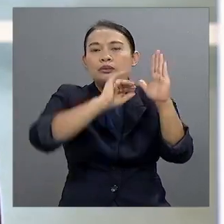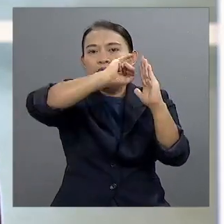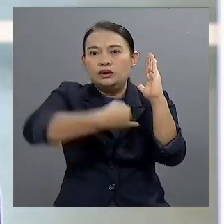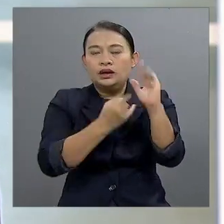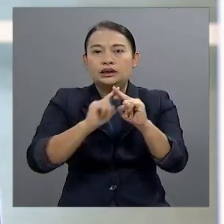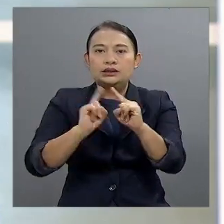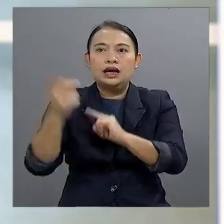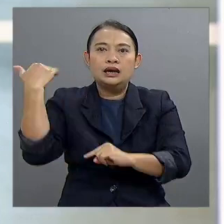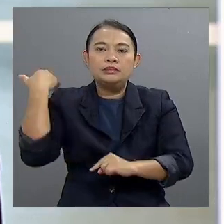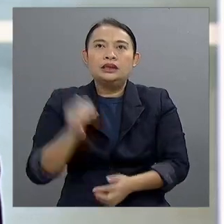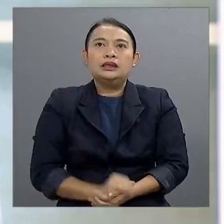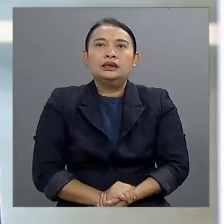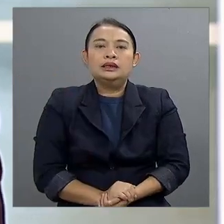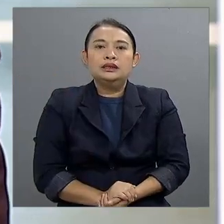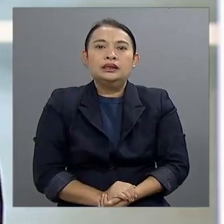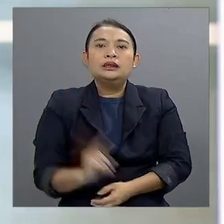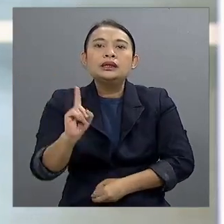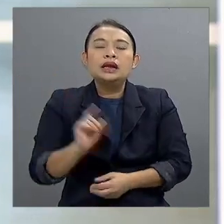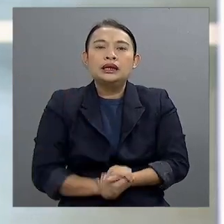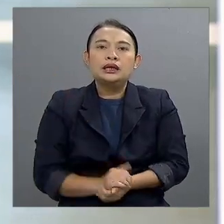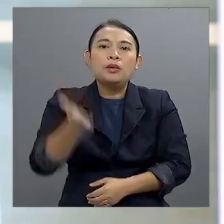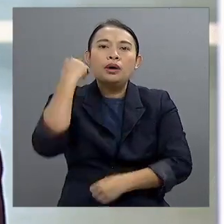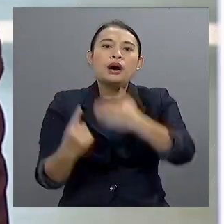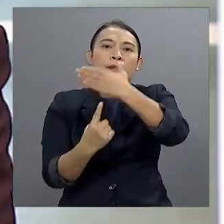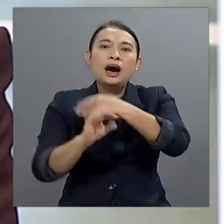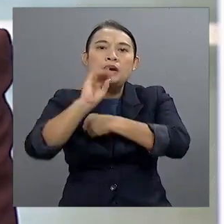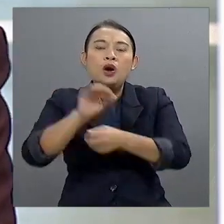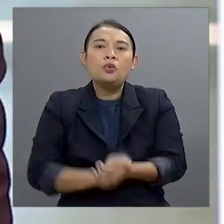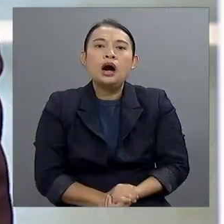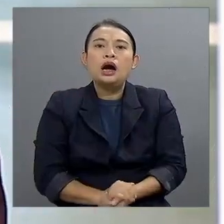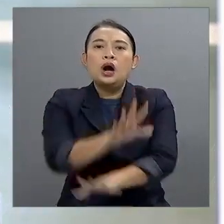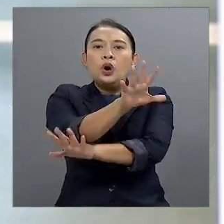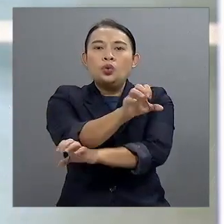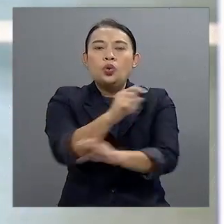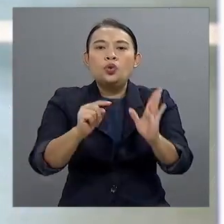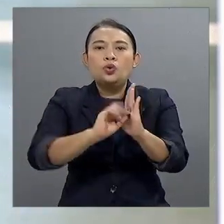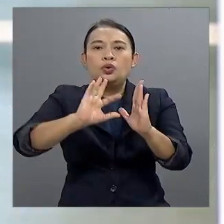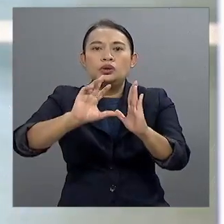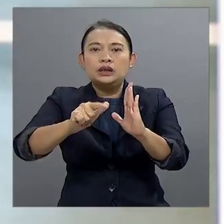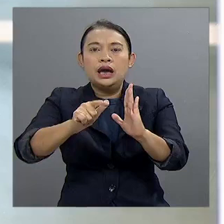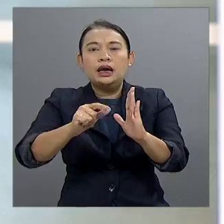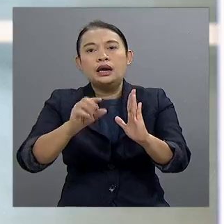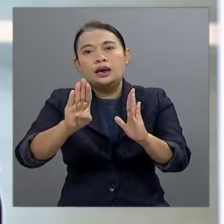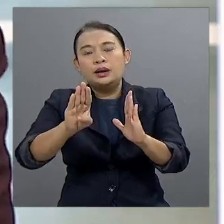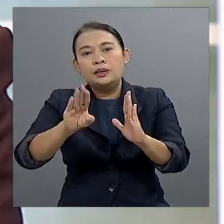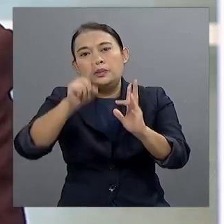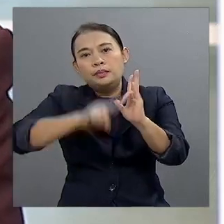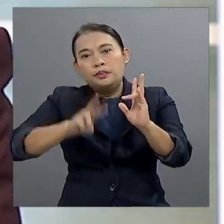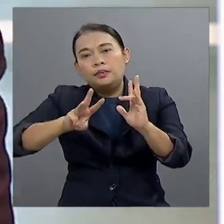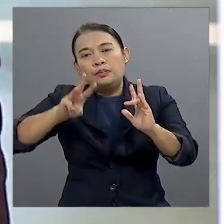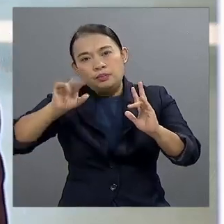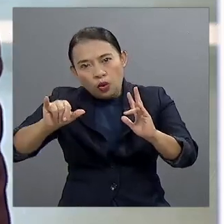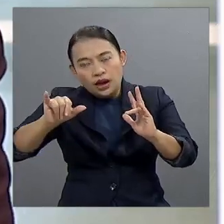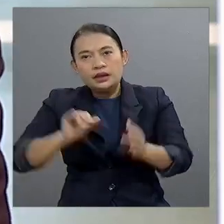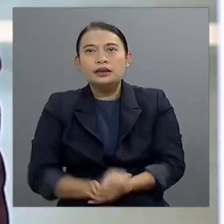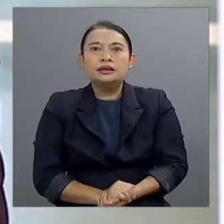ป้ายเนี่ยก็จะเปลี่ยนไปปกติก็อาจจะปักแค่ว่ากุ้งแชร์บ๊วยแต่หลังจากนี้คือป้ายเนี่ยจะเขียนว่ากุ้งแชร์บ๊วยมาจากจังหวัดอะไรซื้อมาจากที่